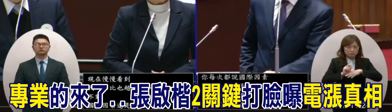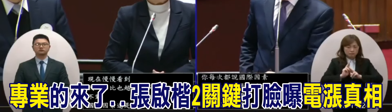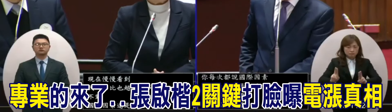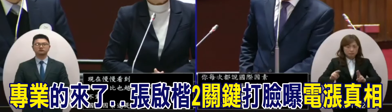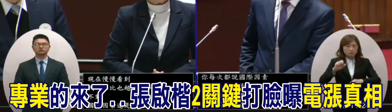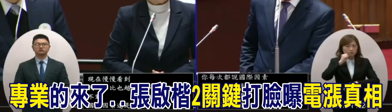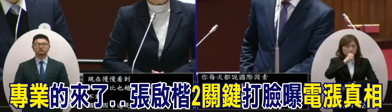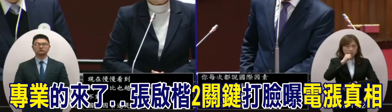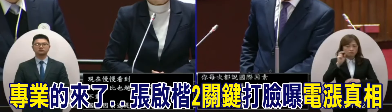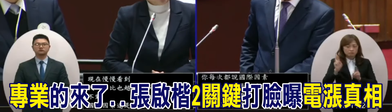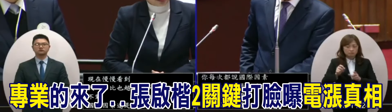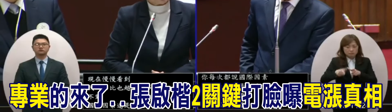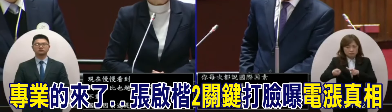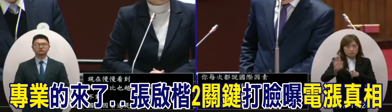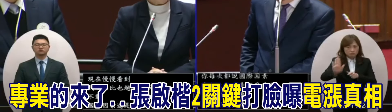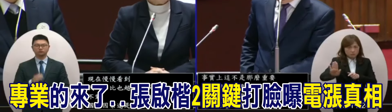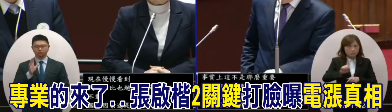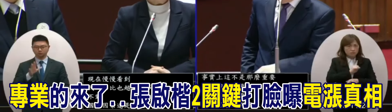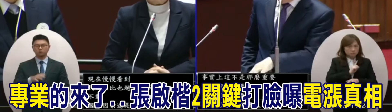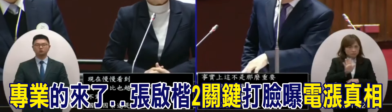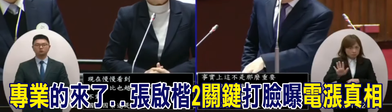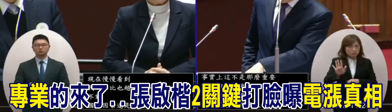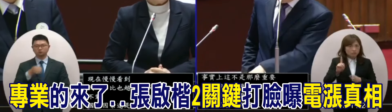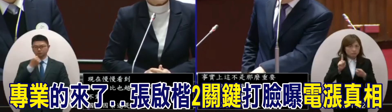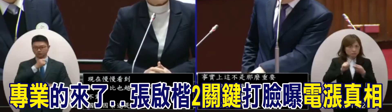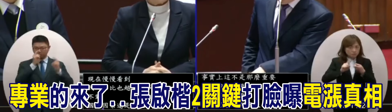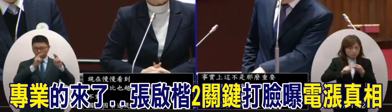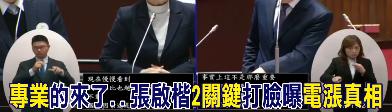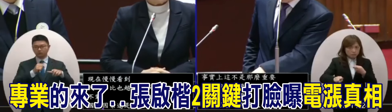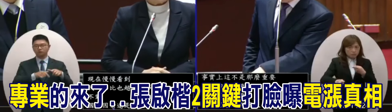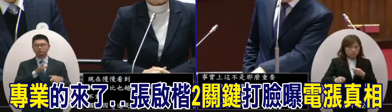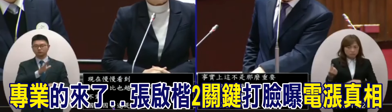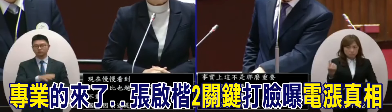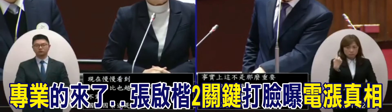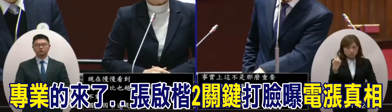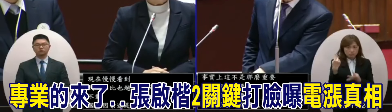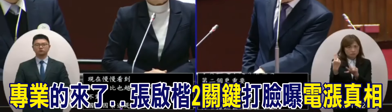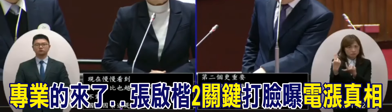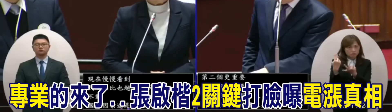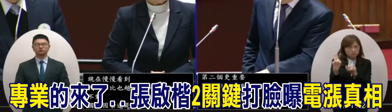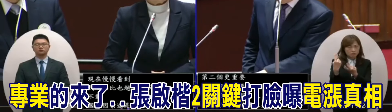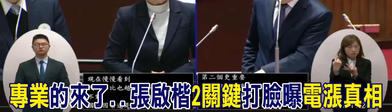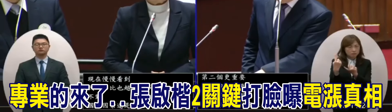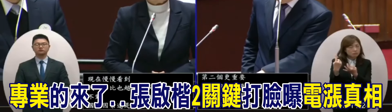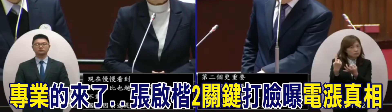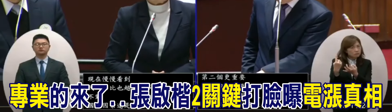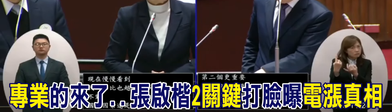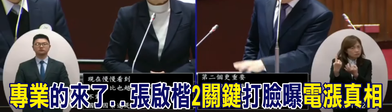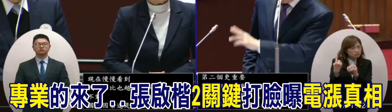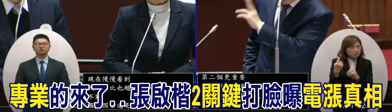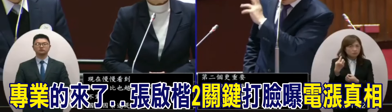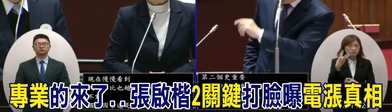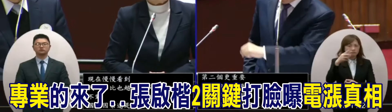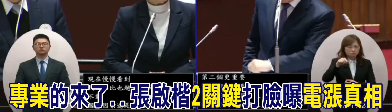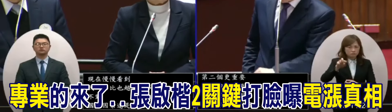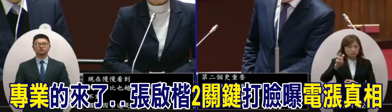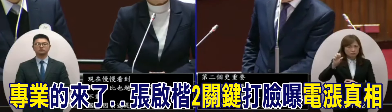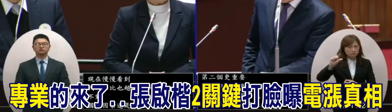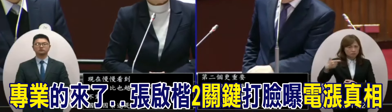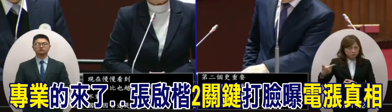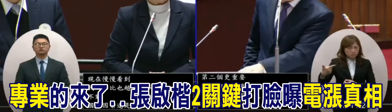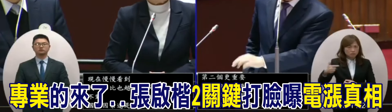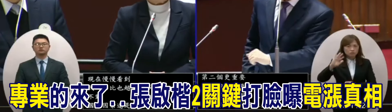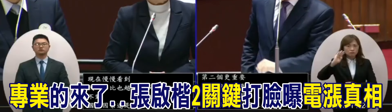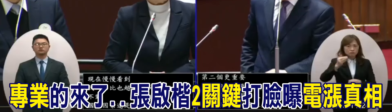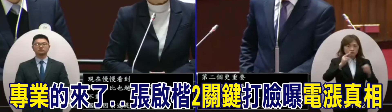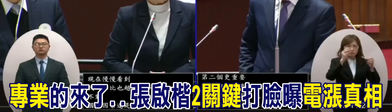身有太阳能，对不对？ 有，台电也有。 台电一度是多少？3.36。那为什么你去买电买太阳能的